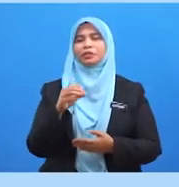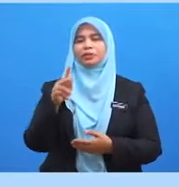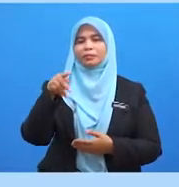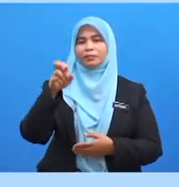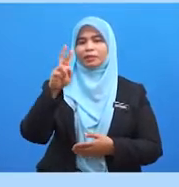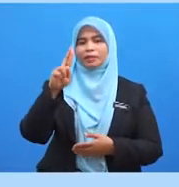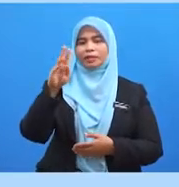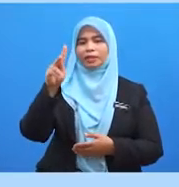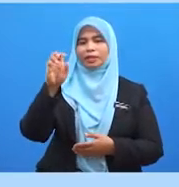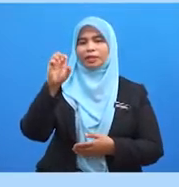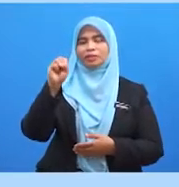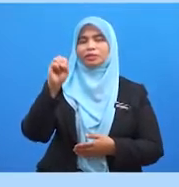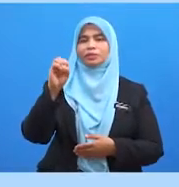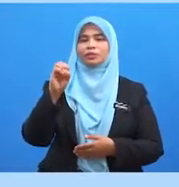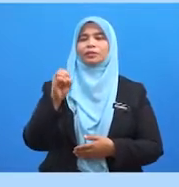pekeso,